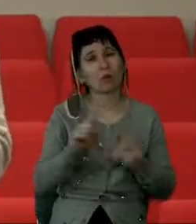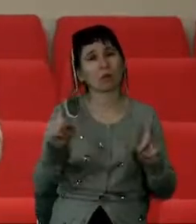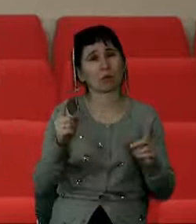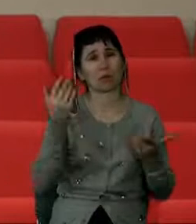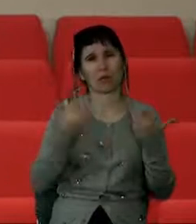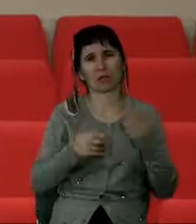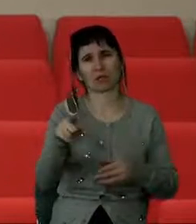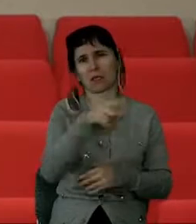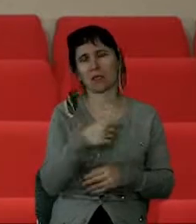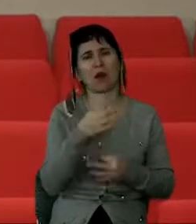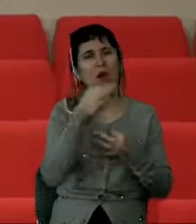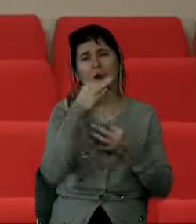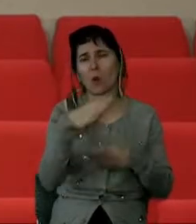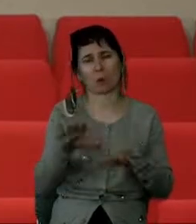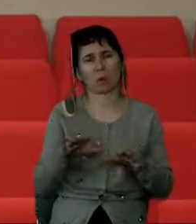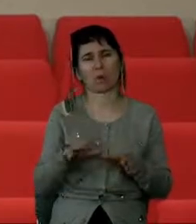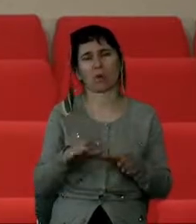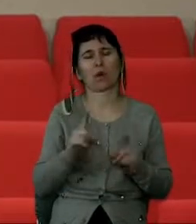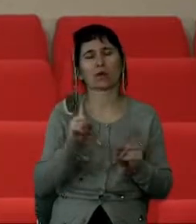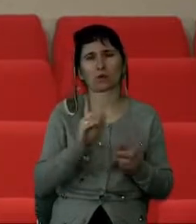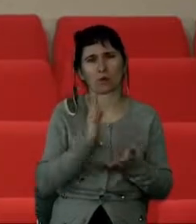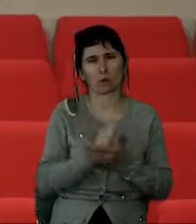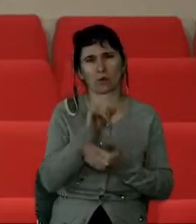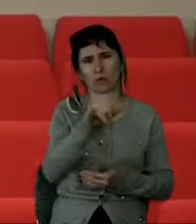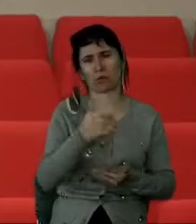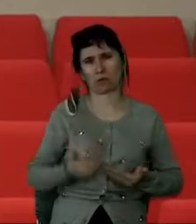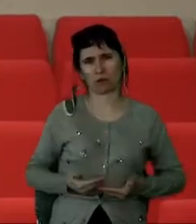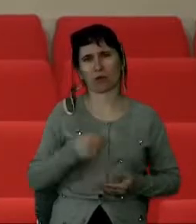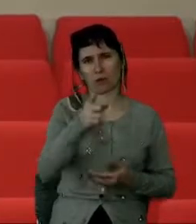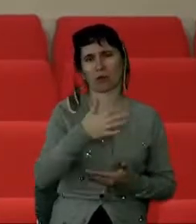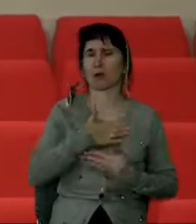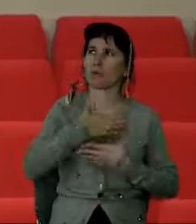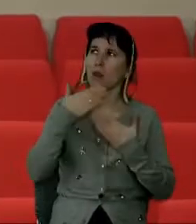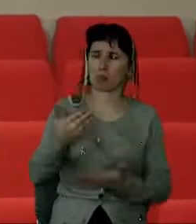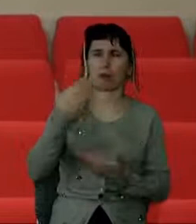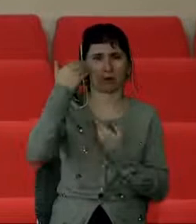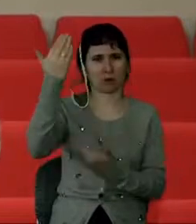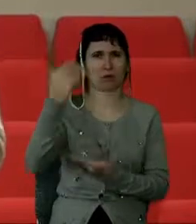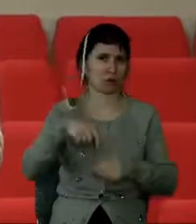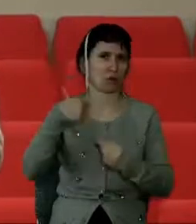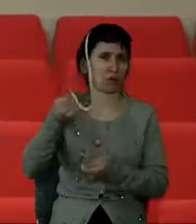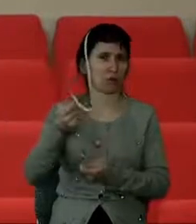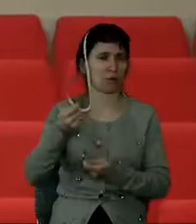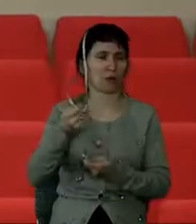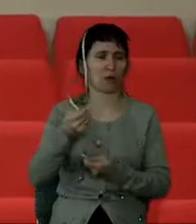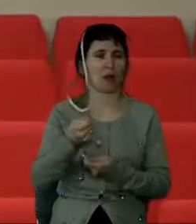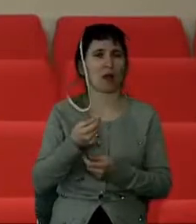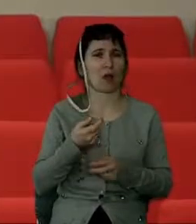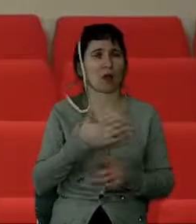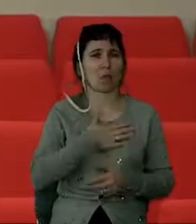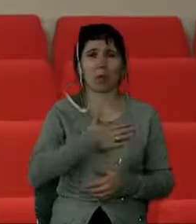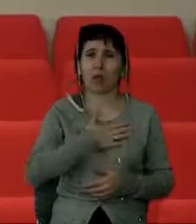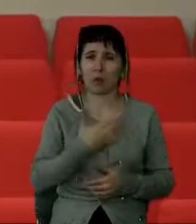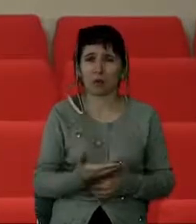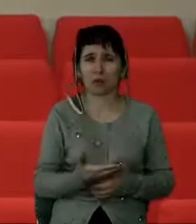коли ми подяку складаємо Йому. маючи вдячне серце, це є